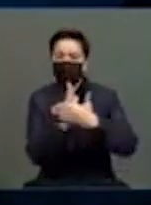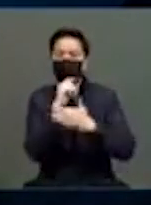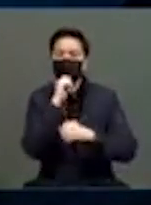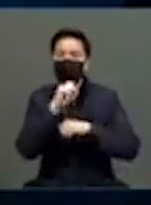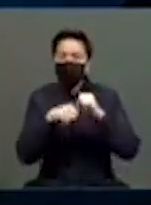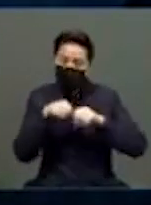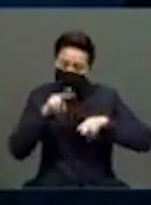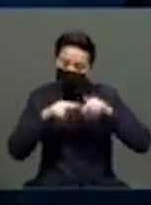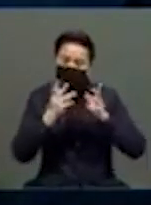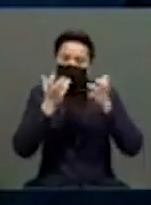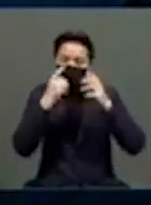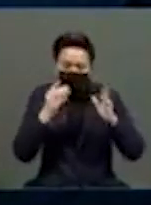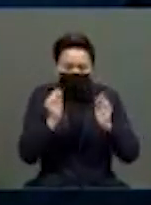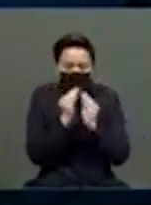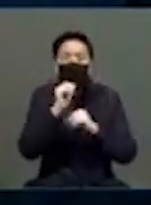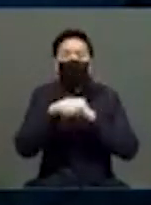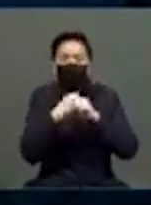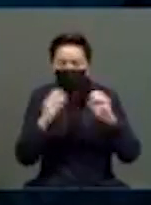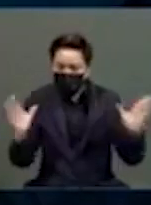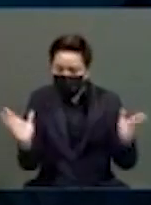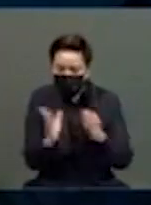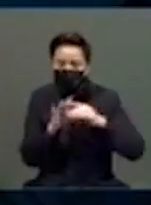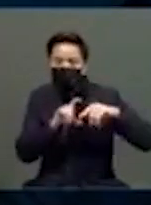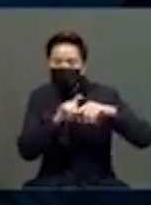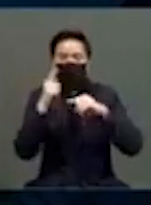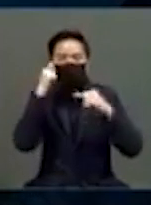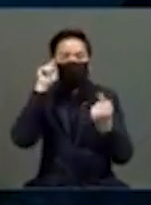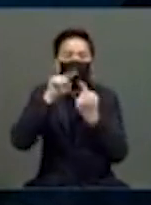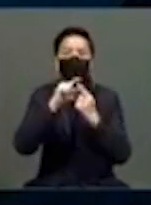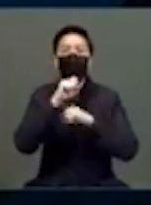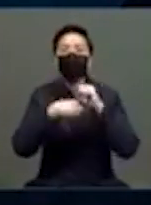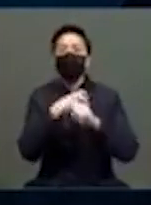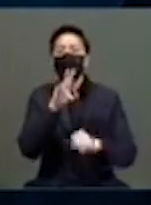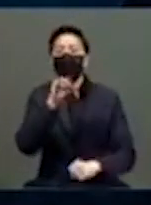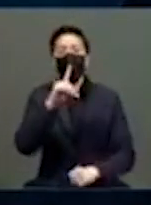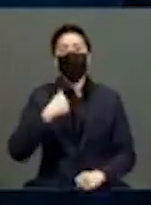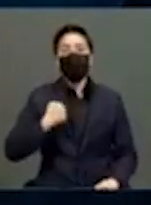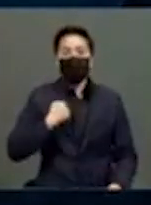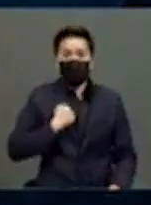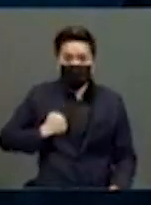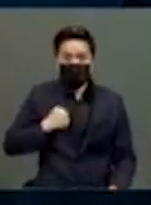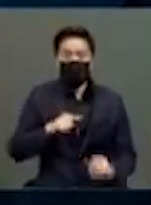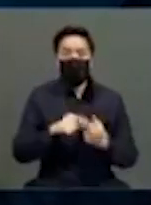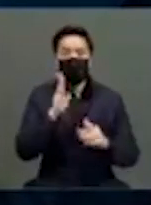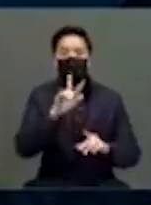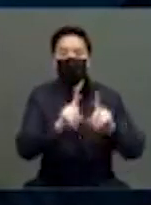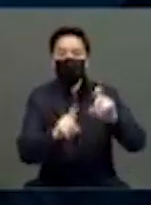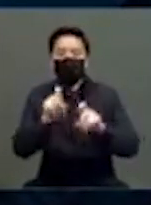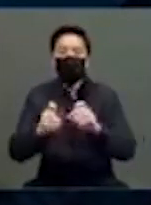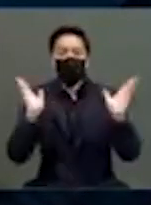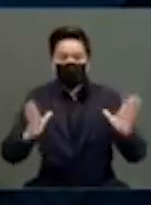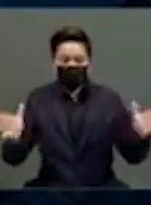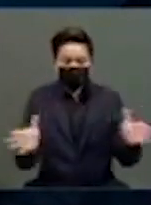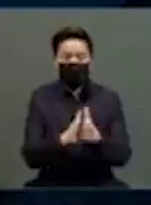ผู้สูงอายุที่ต้องดูแลพวกท่านอยู่นะครับต้องขอแสดงความเสียใจกับญาติพี่น้องผู้ที่เสียชีวิตใน